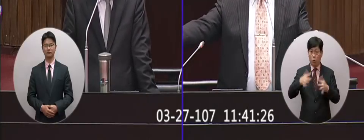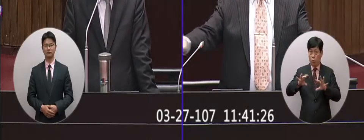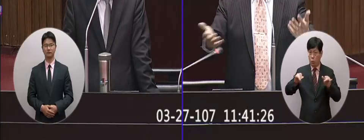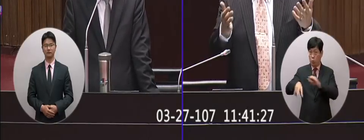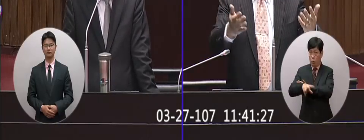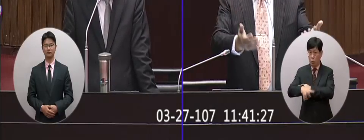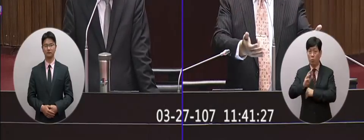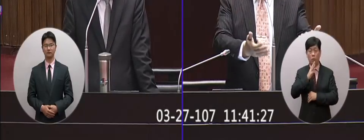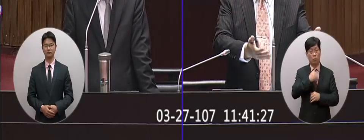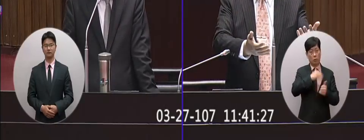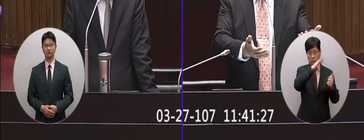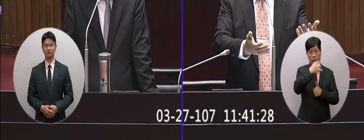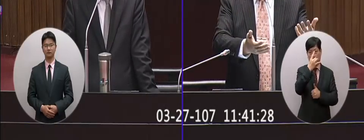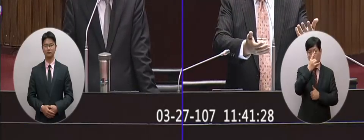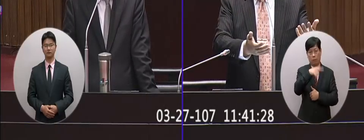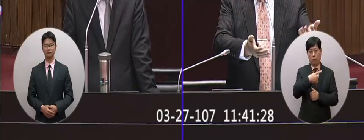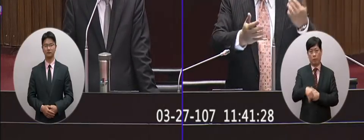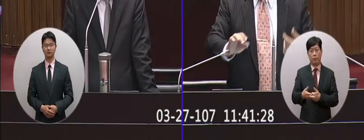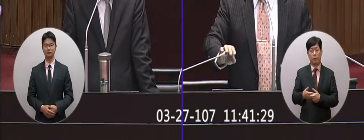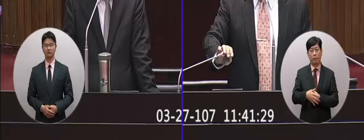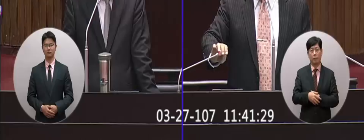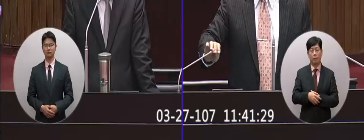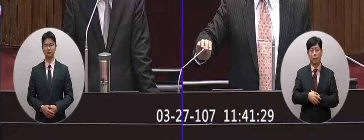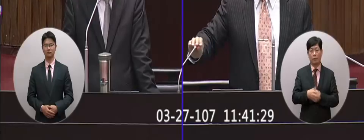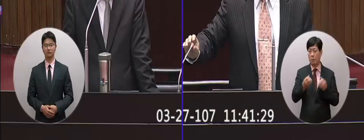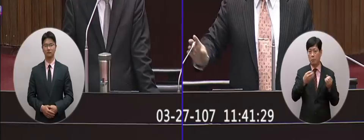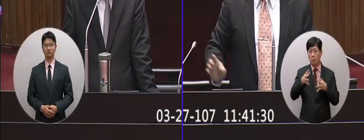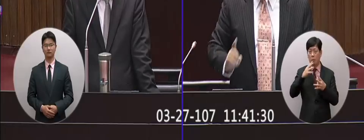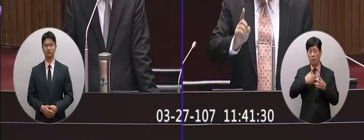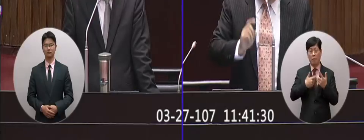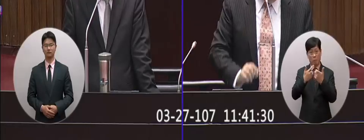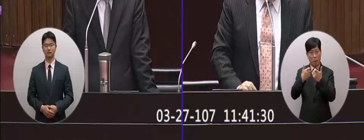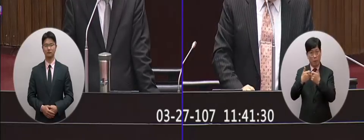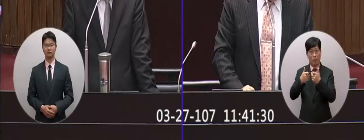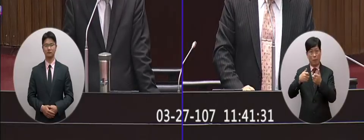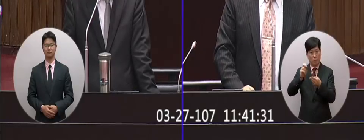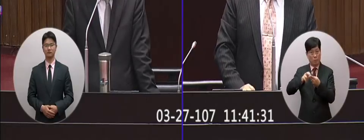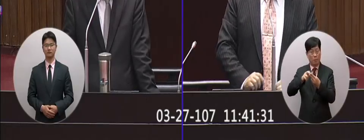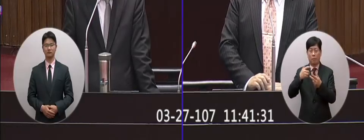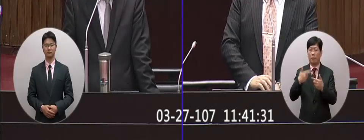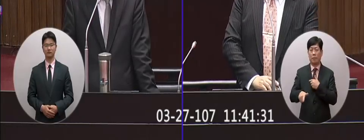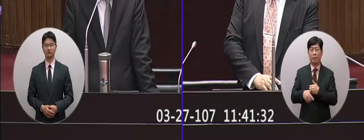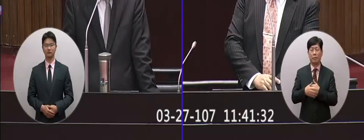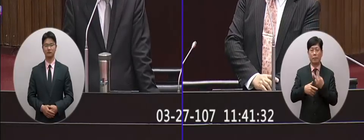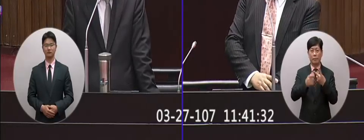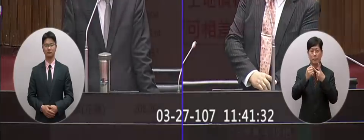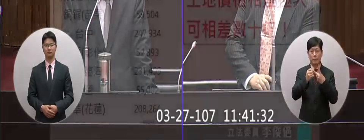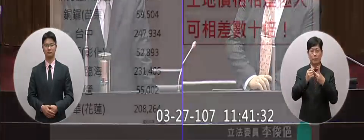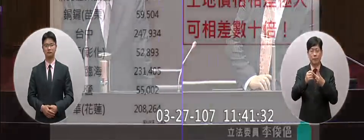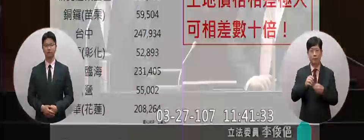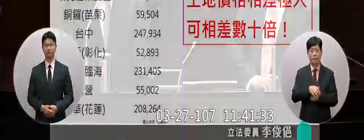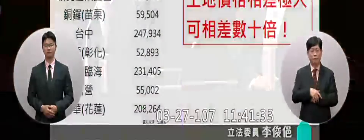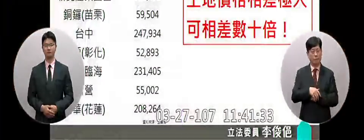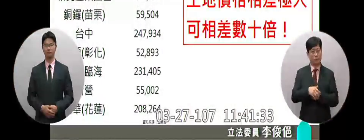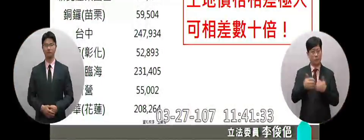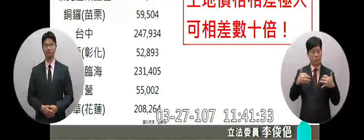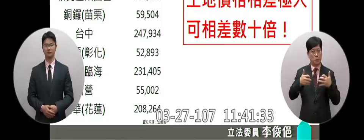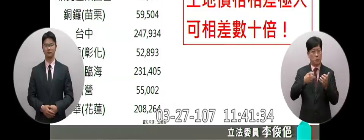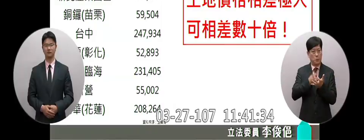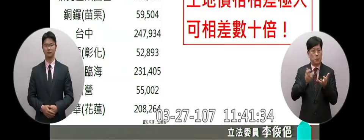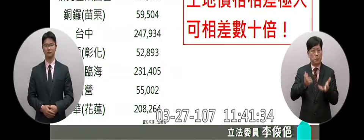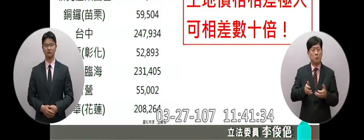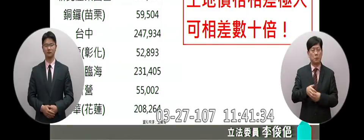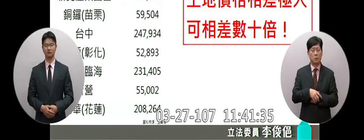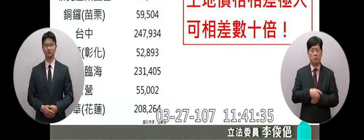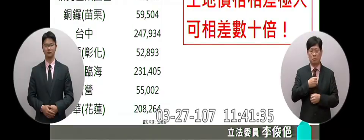土地，但是没有办法提供它的区位的需求，这个是一个因素。 那第二个因素，这个问题比较严重哦，这个